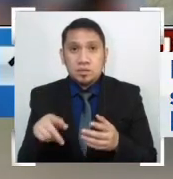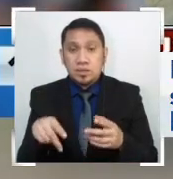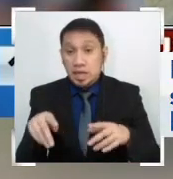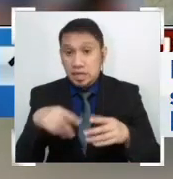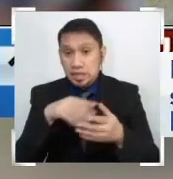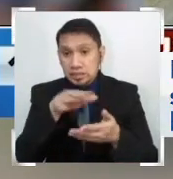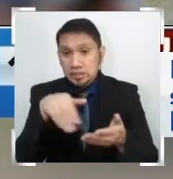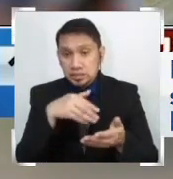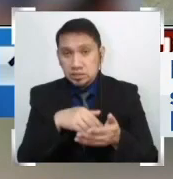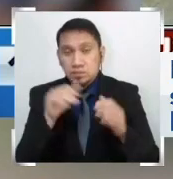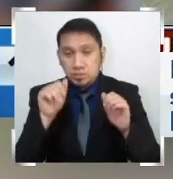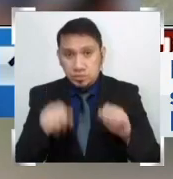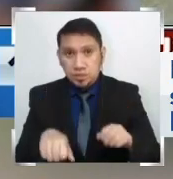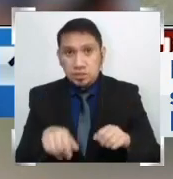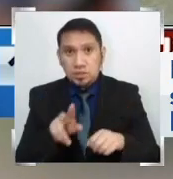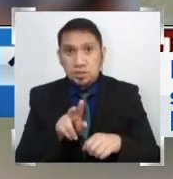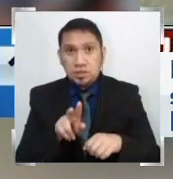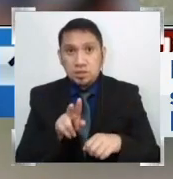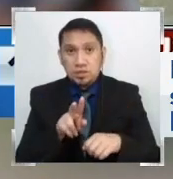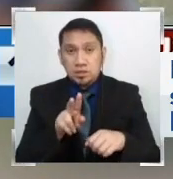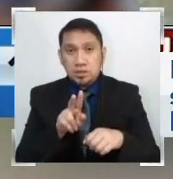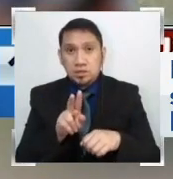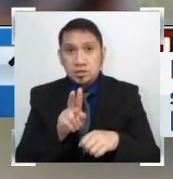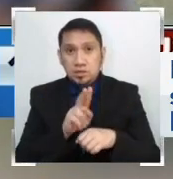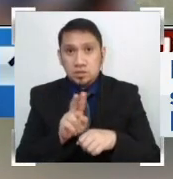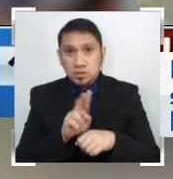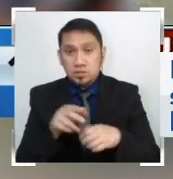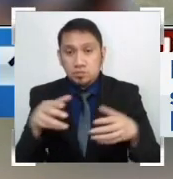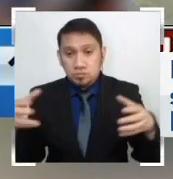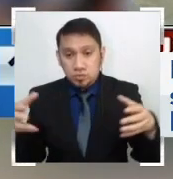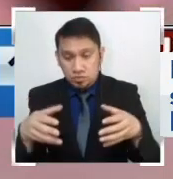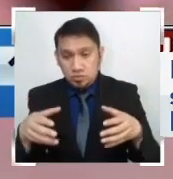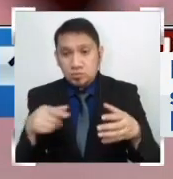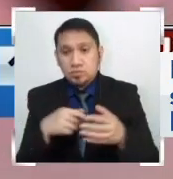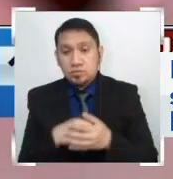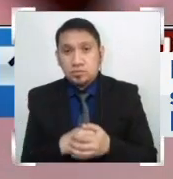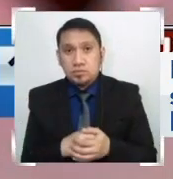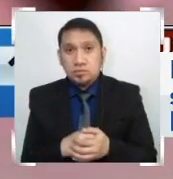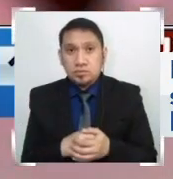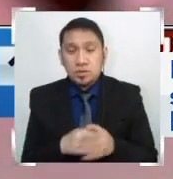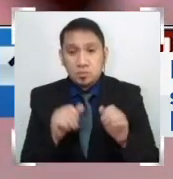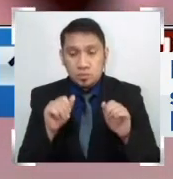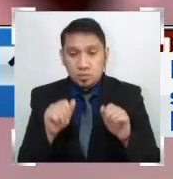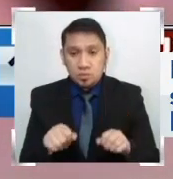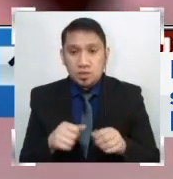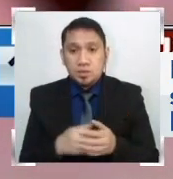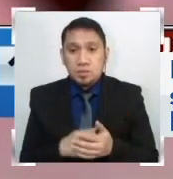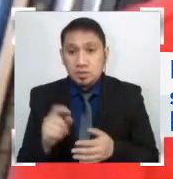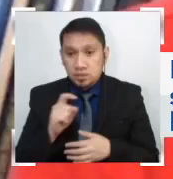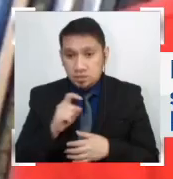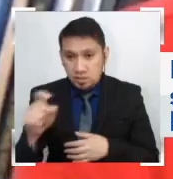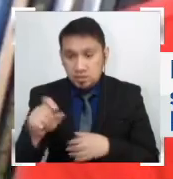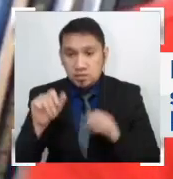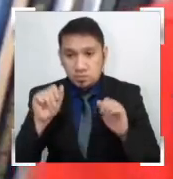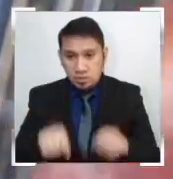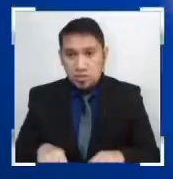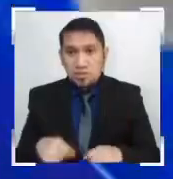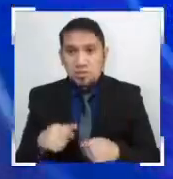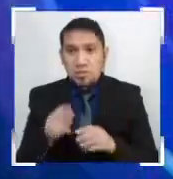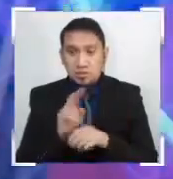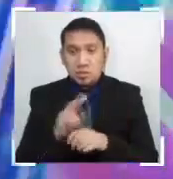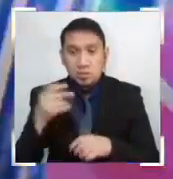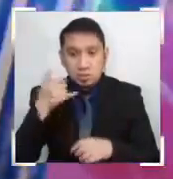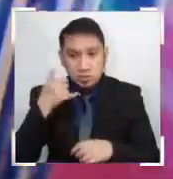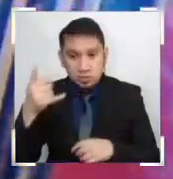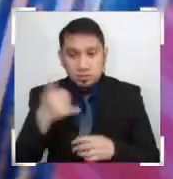para pwede sila doon mag-aggregate, congregate sa mga lugar na yan. Makakapag-text, makakapag-tawag sila. Ako si Joseph Morong,